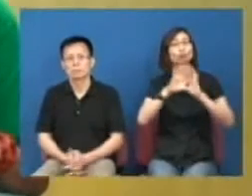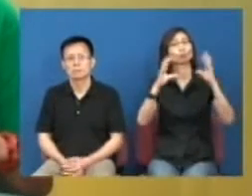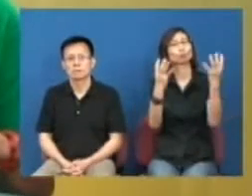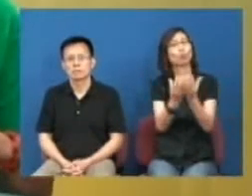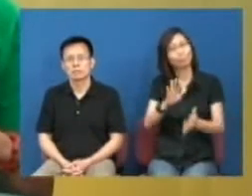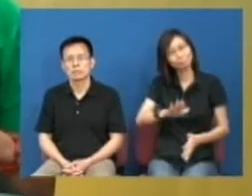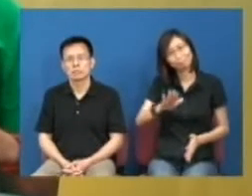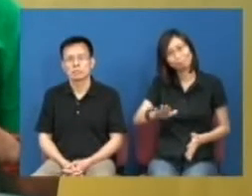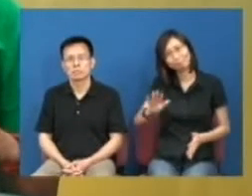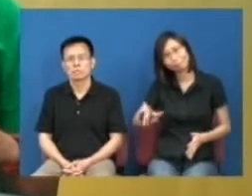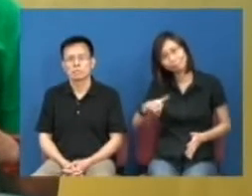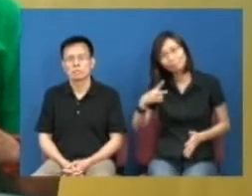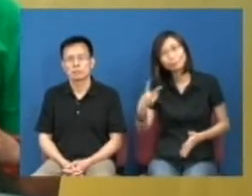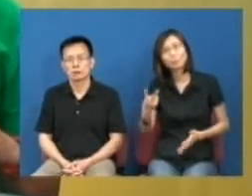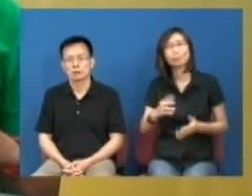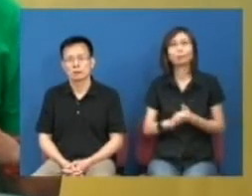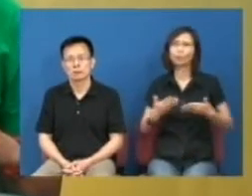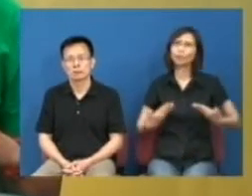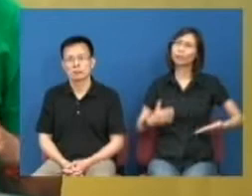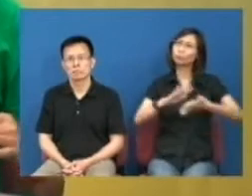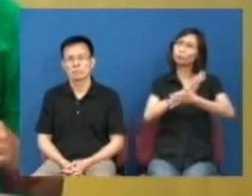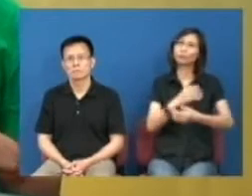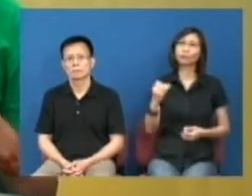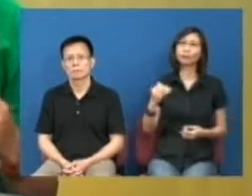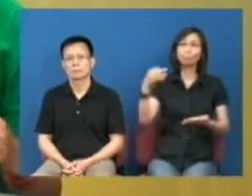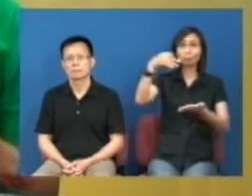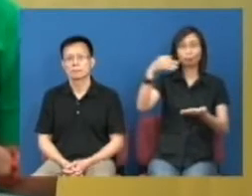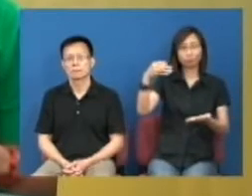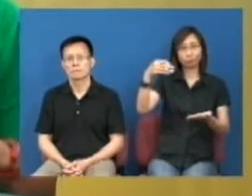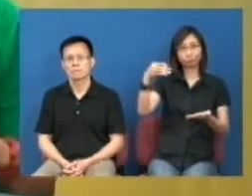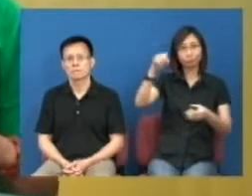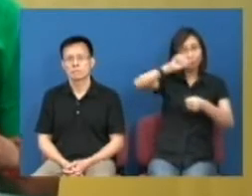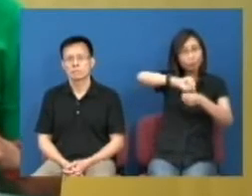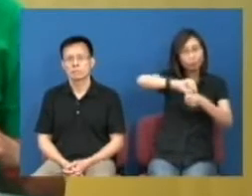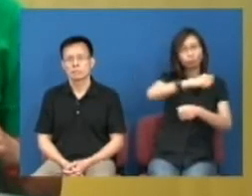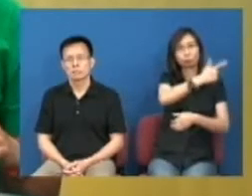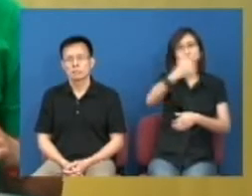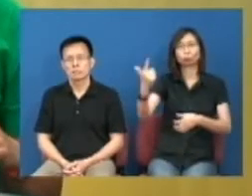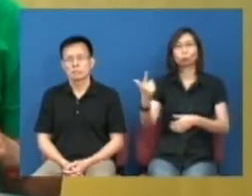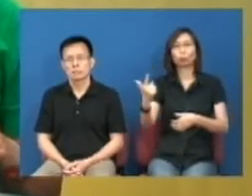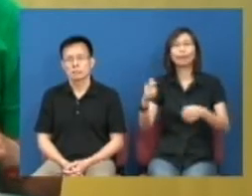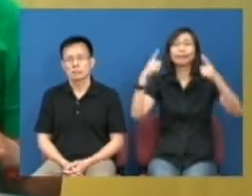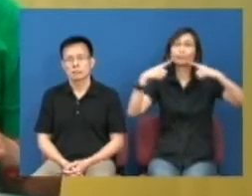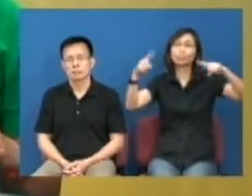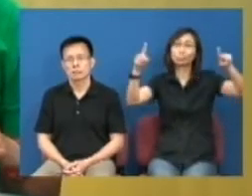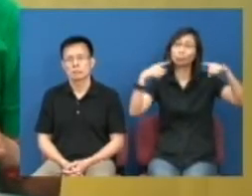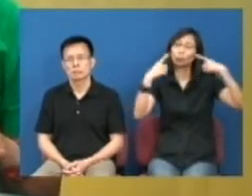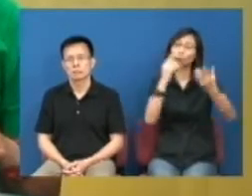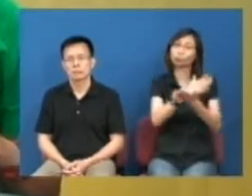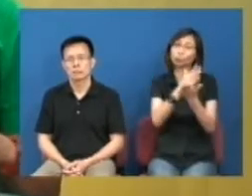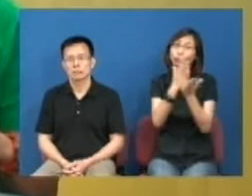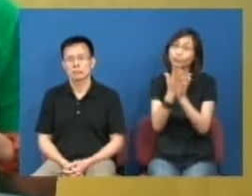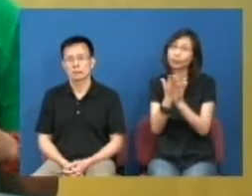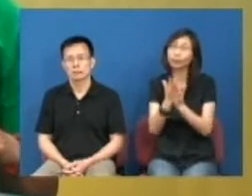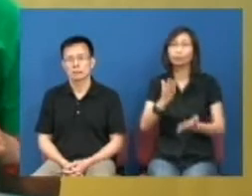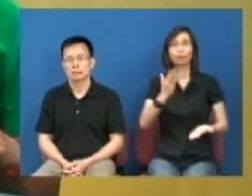而今年甚至我哋會見到加咗好多，譬如話即係一啲音樂嘅元素啊，又或者見到其實喺節